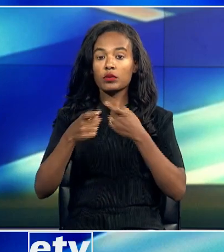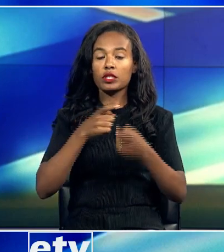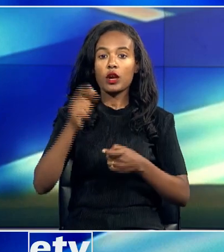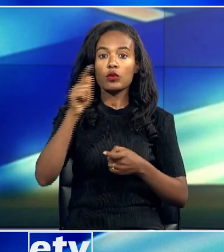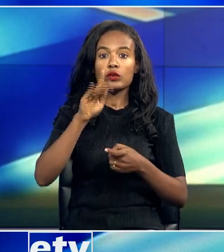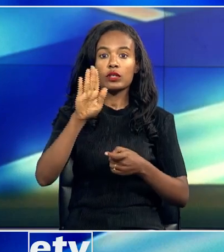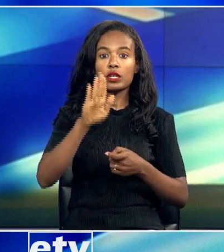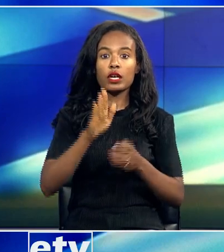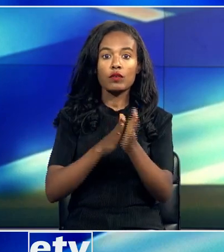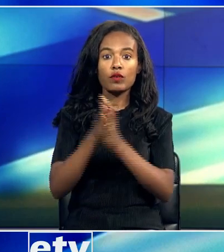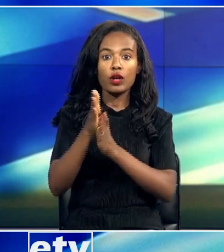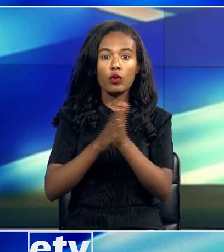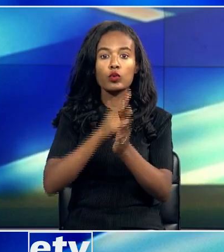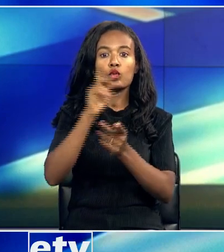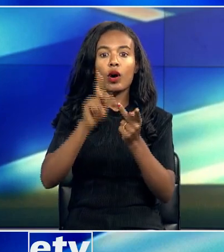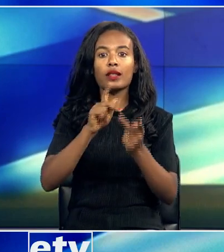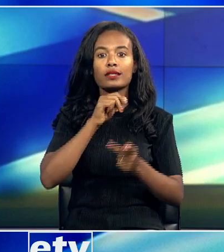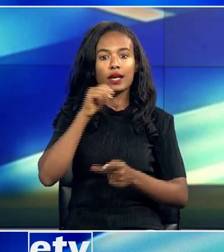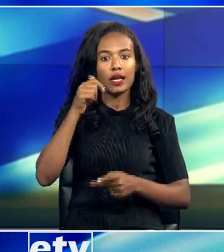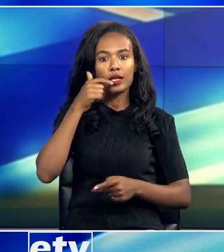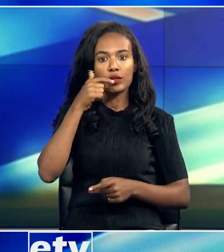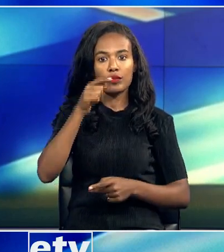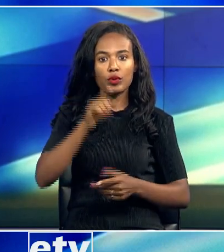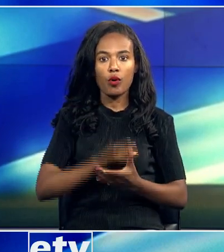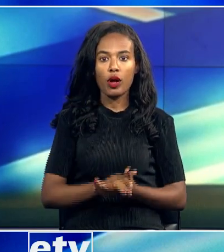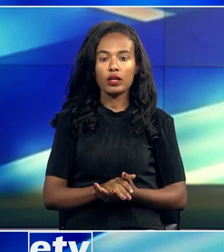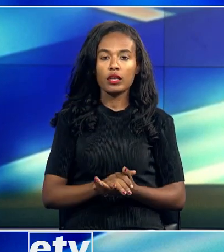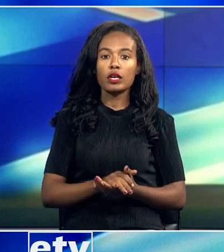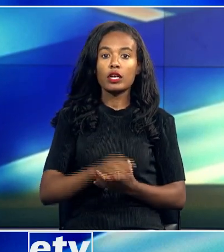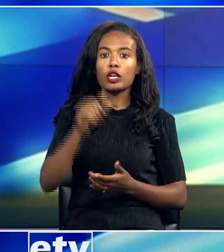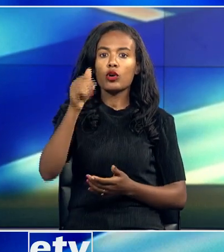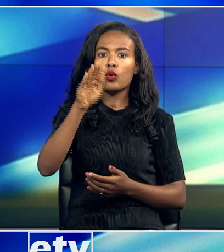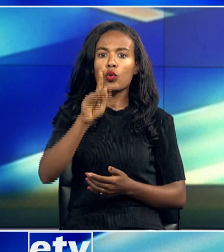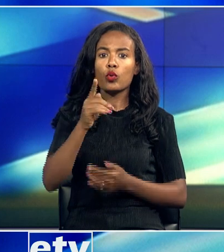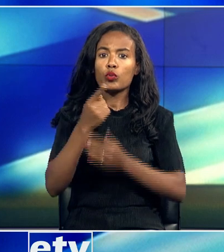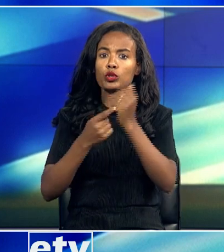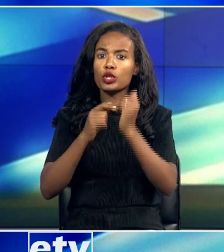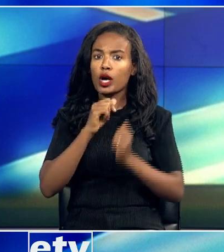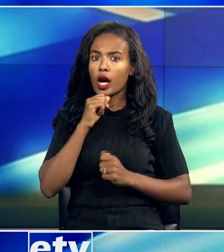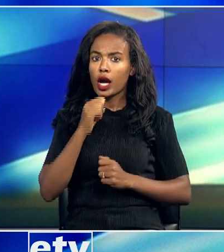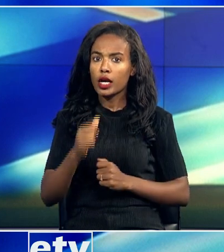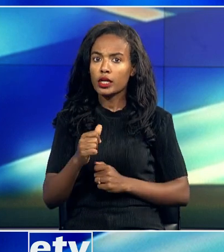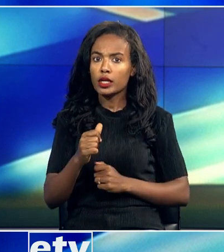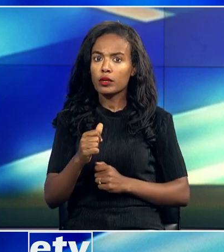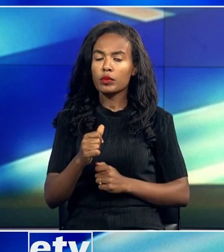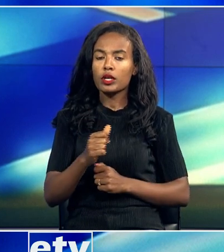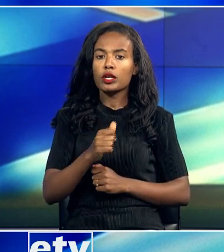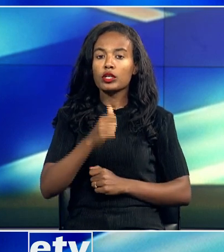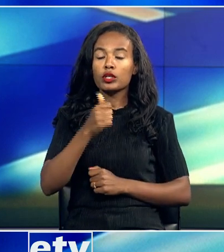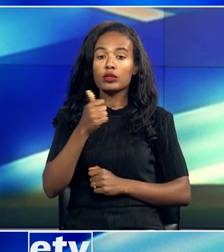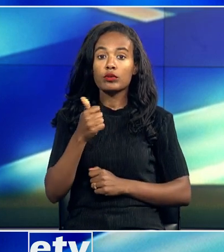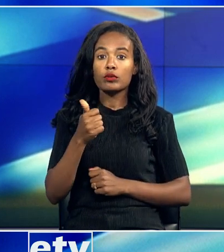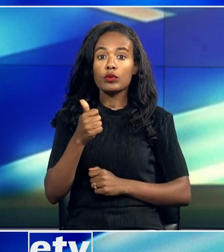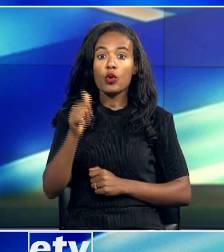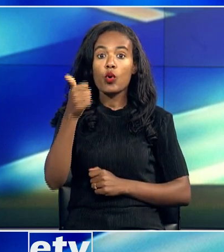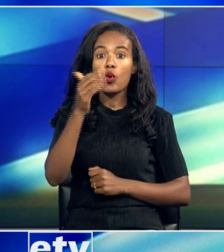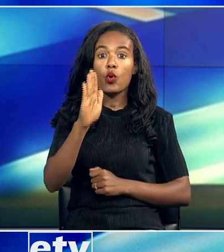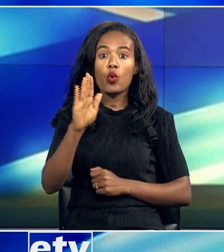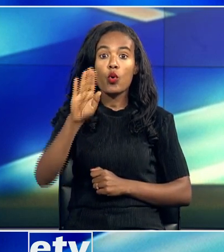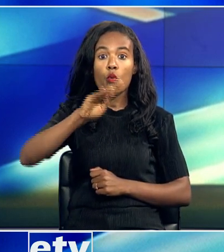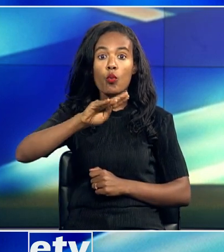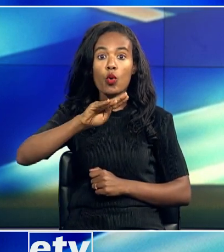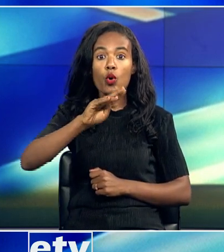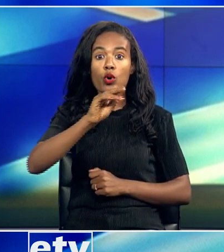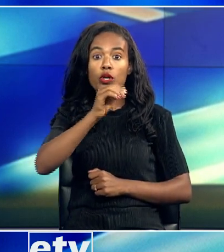ትህነግ ፍላጎቱ አልተሳካለትም ብለዋል። እነዚህ ውጉሙ ብቻ አይደለም ይፋላ እነዚህ ወደ ውስጥ ያስገቡት ውጉሙ አይደለም። ውጉሙዎች